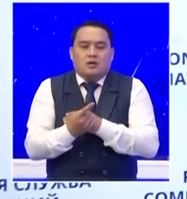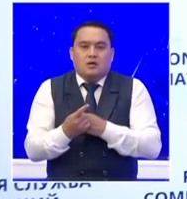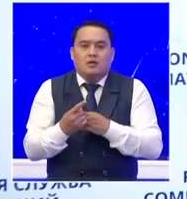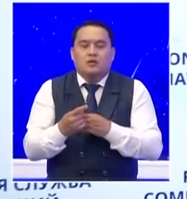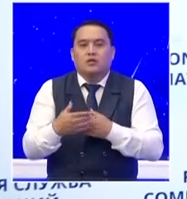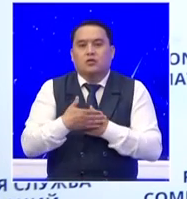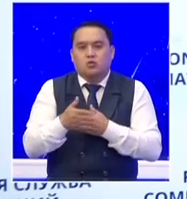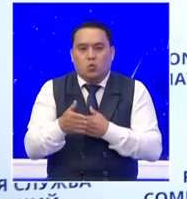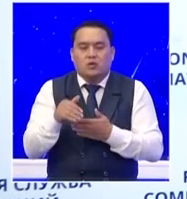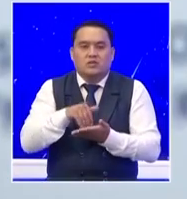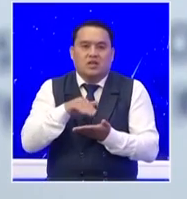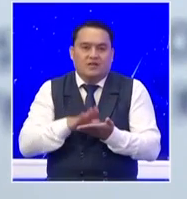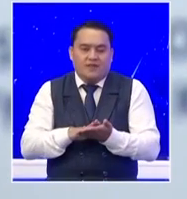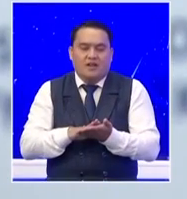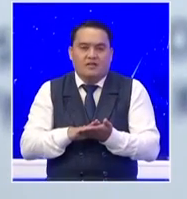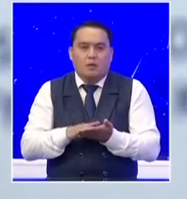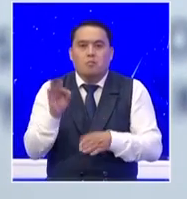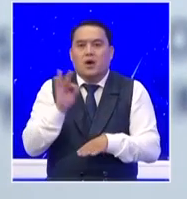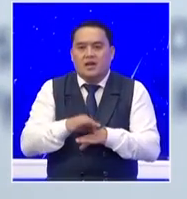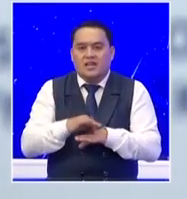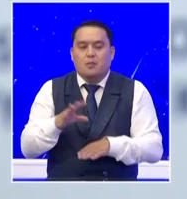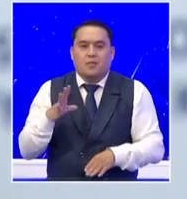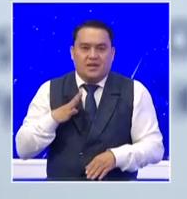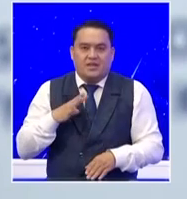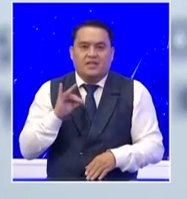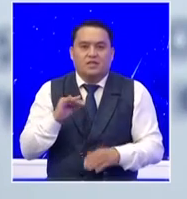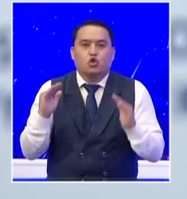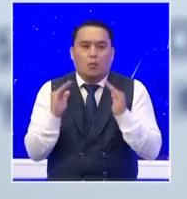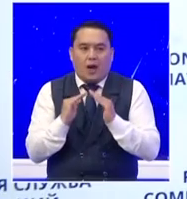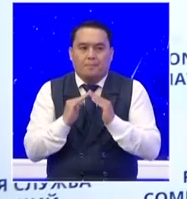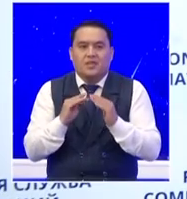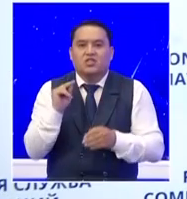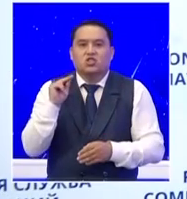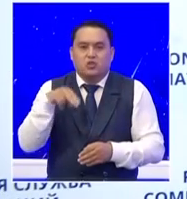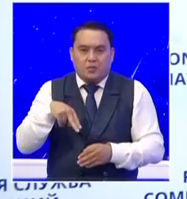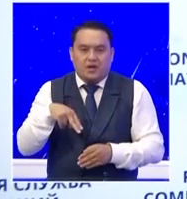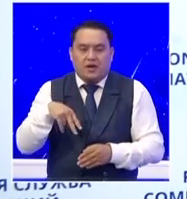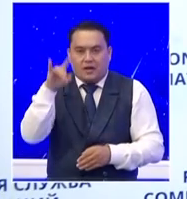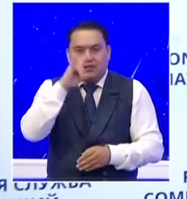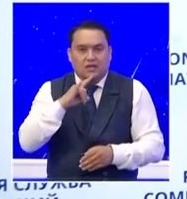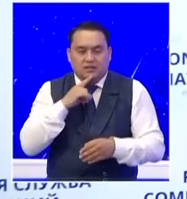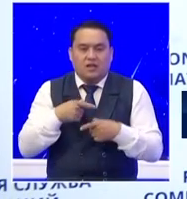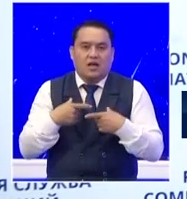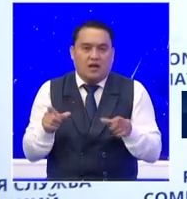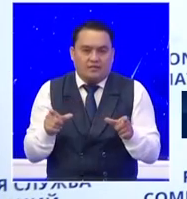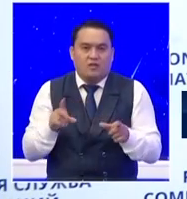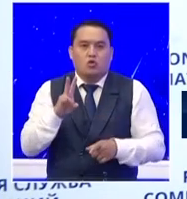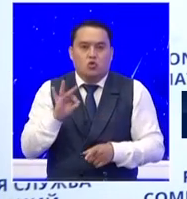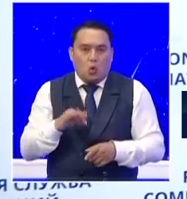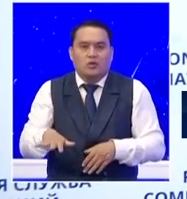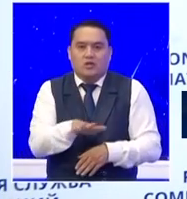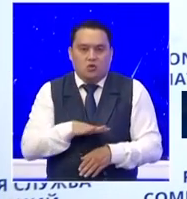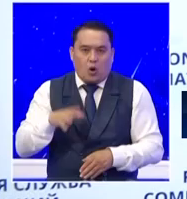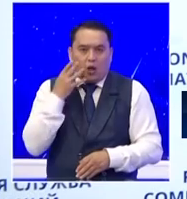где зарегистрированы больные были, и дома. Режим ЧП в республике снят. Но на